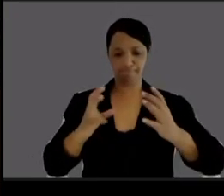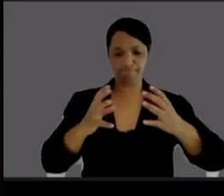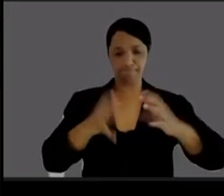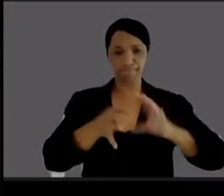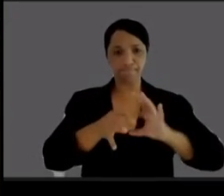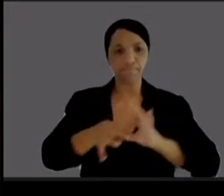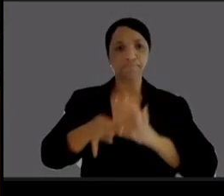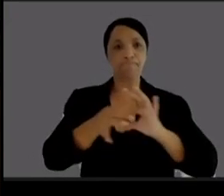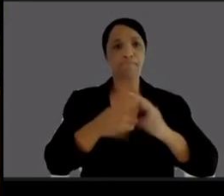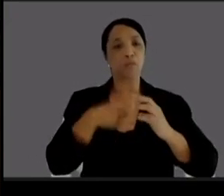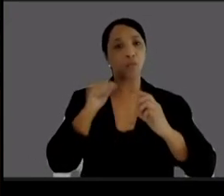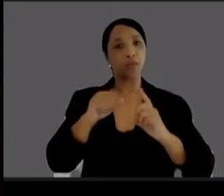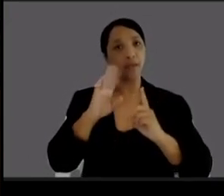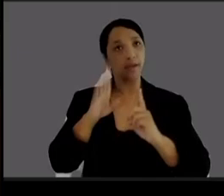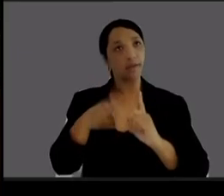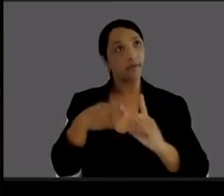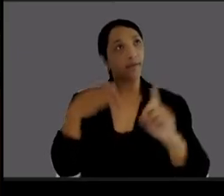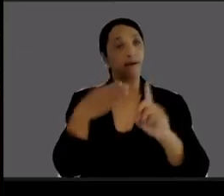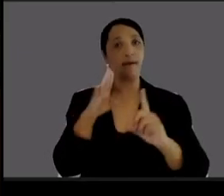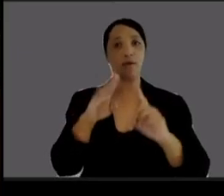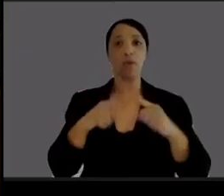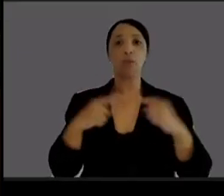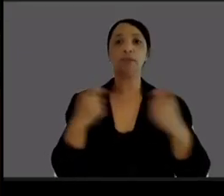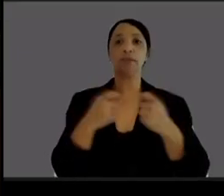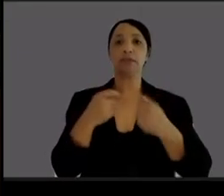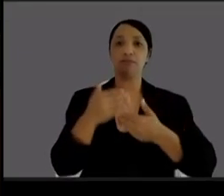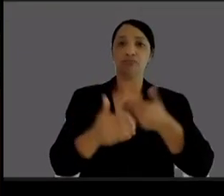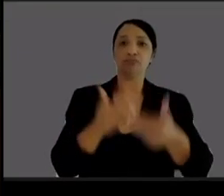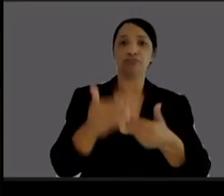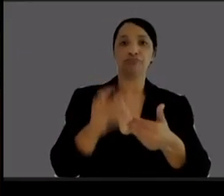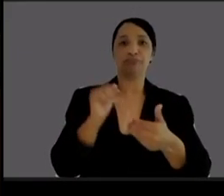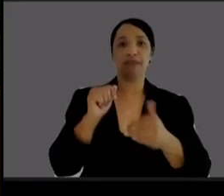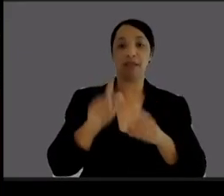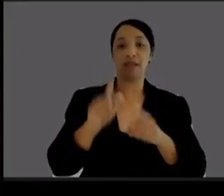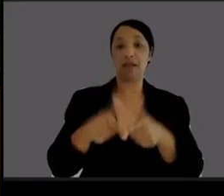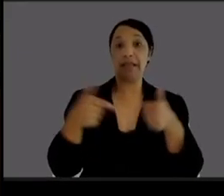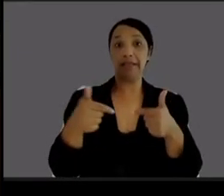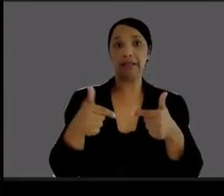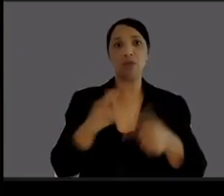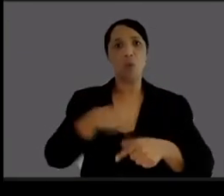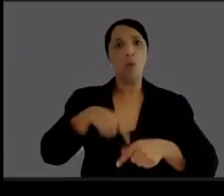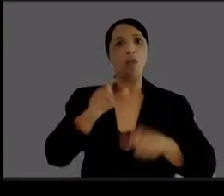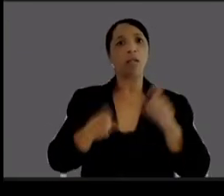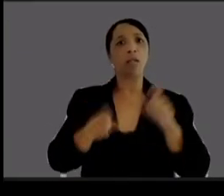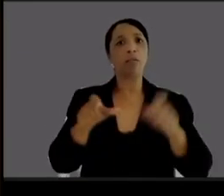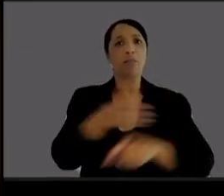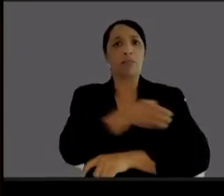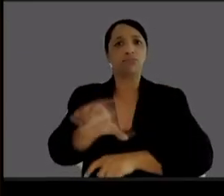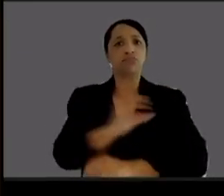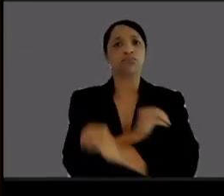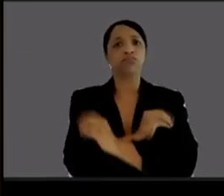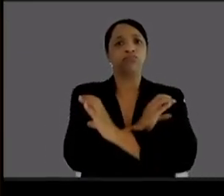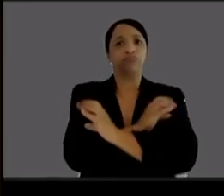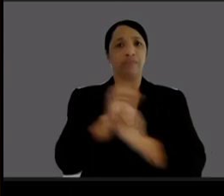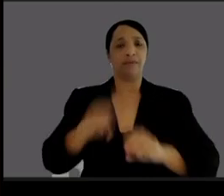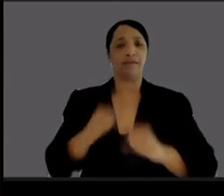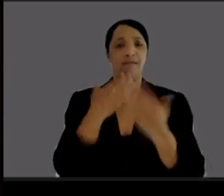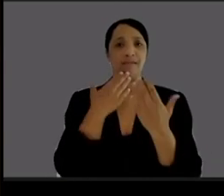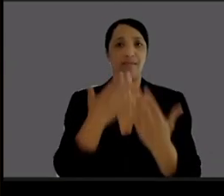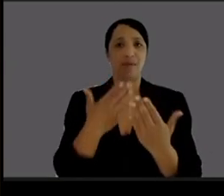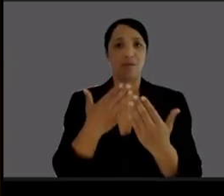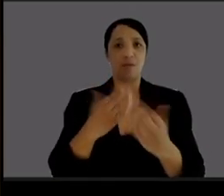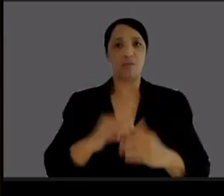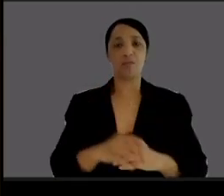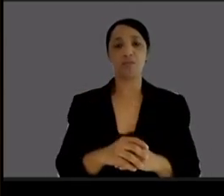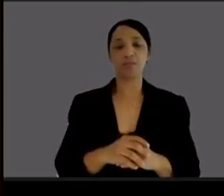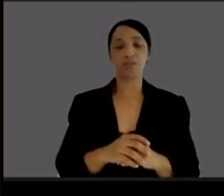の合を通して私たちが総力を決してさらなるこのインターネットの